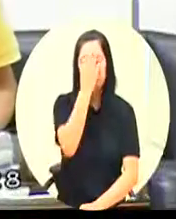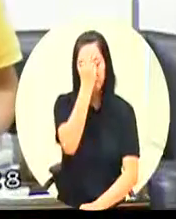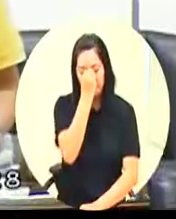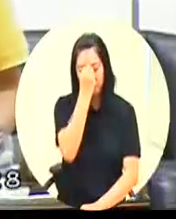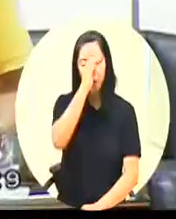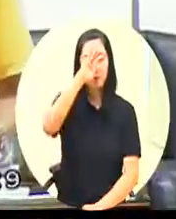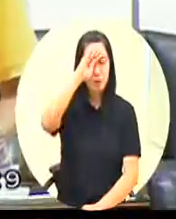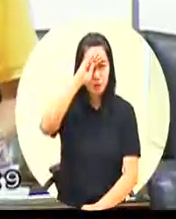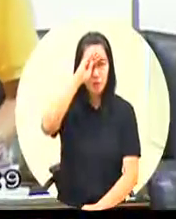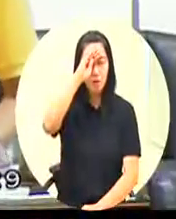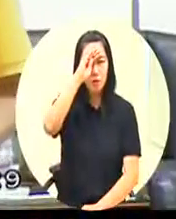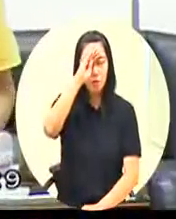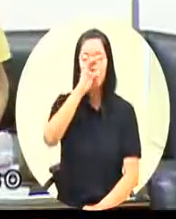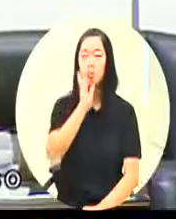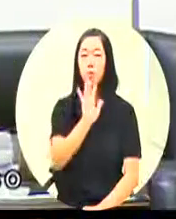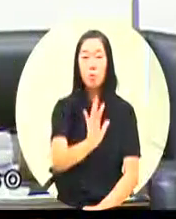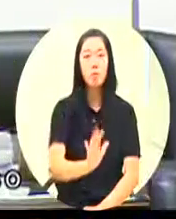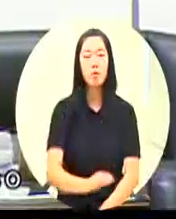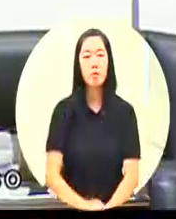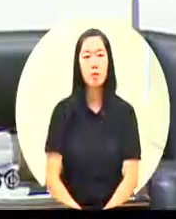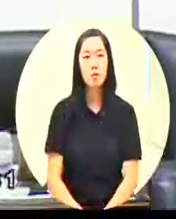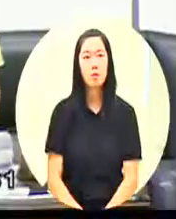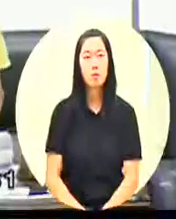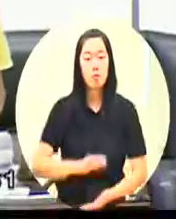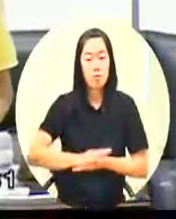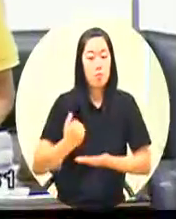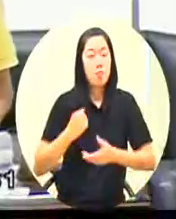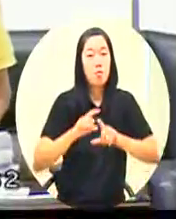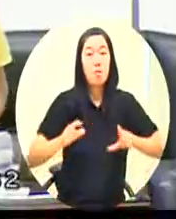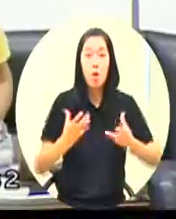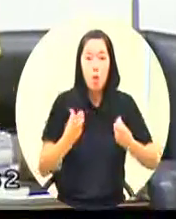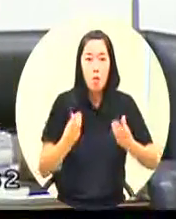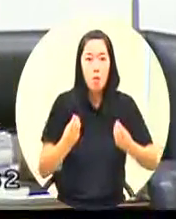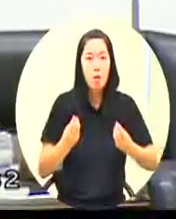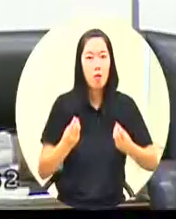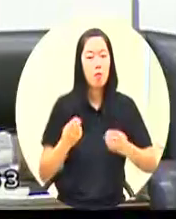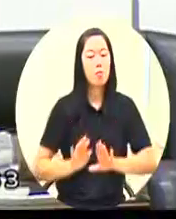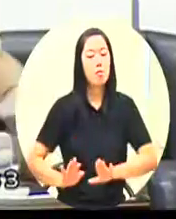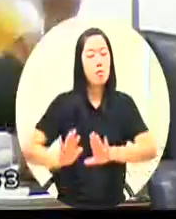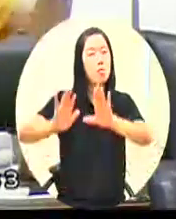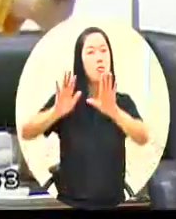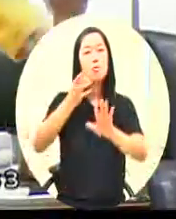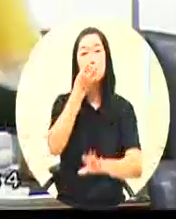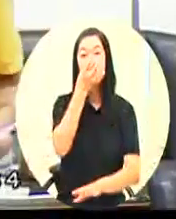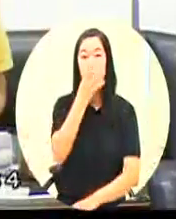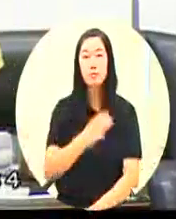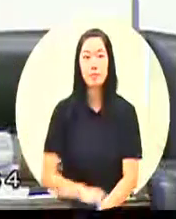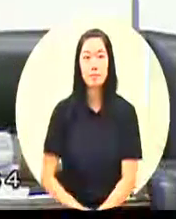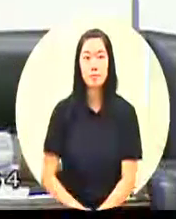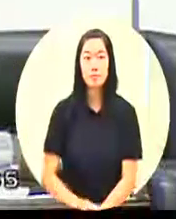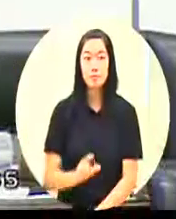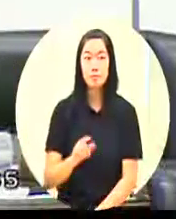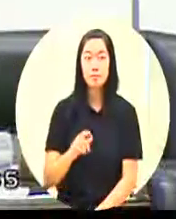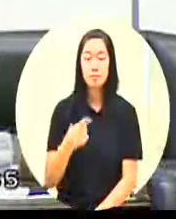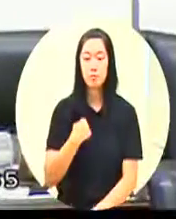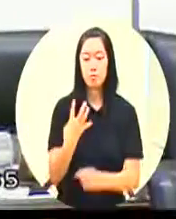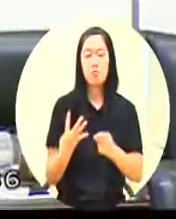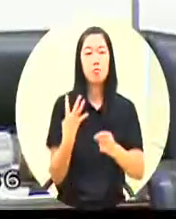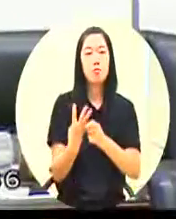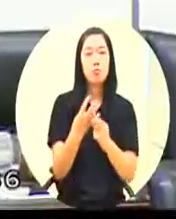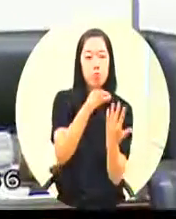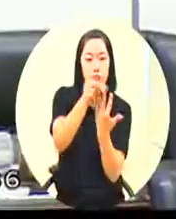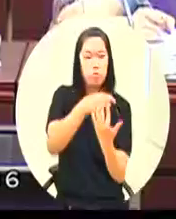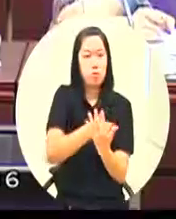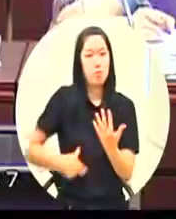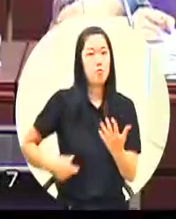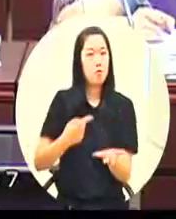的一些病态的压力。没有压力，永远不会进步。局长。 懂吗？像我们一年四年就选一次都有压力， 一定的竞争